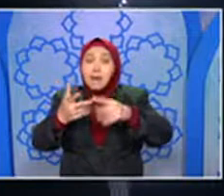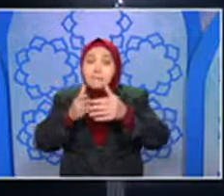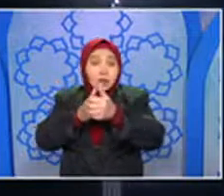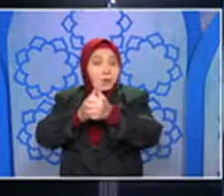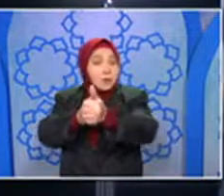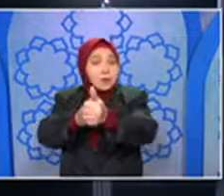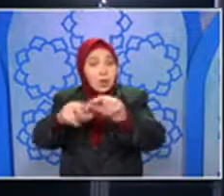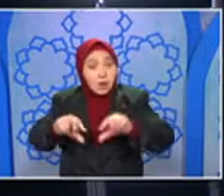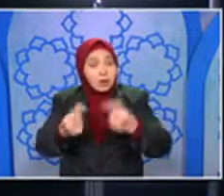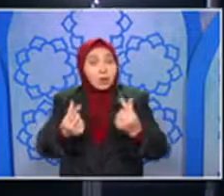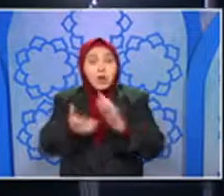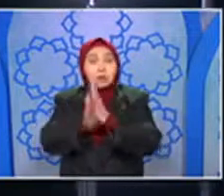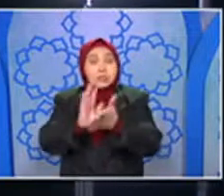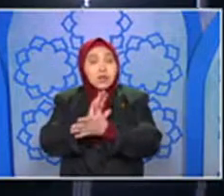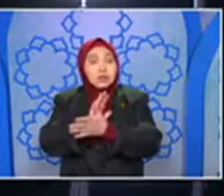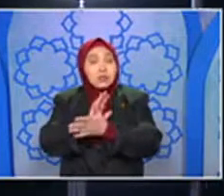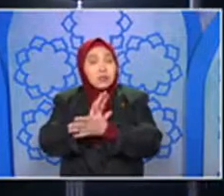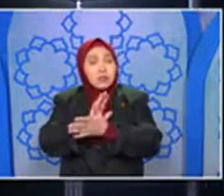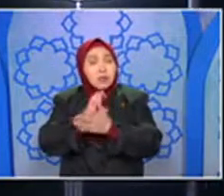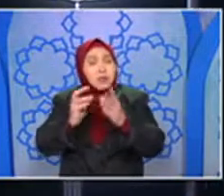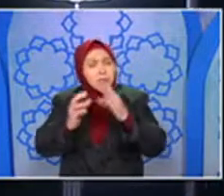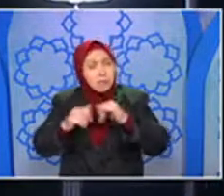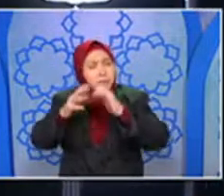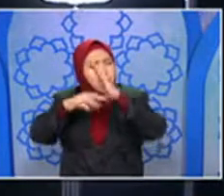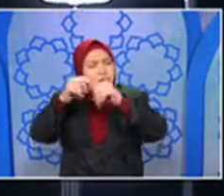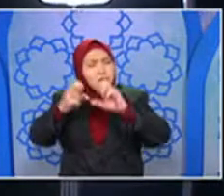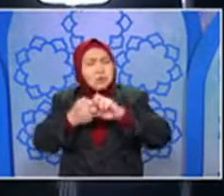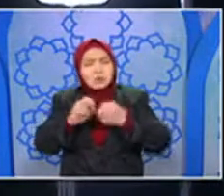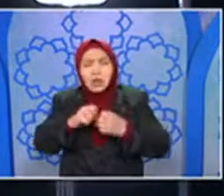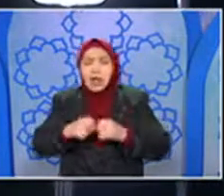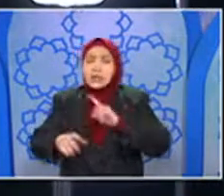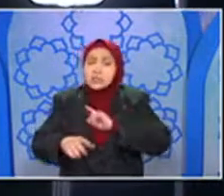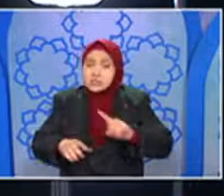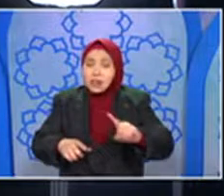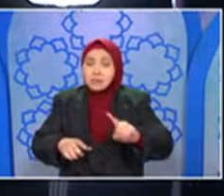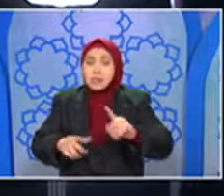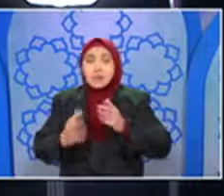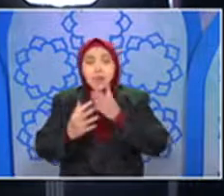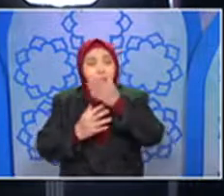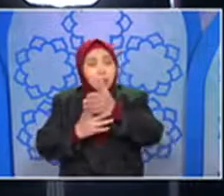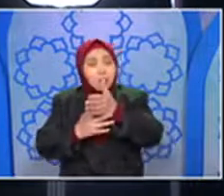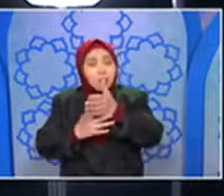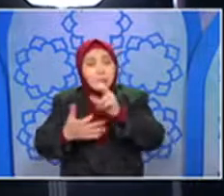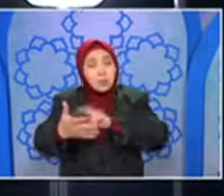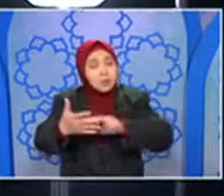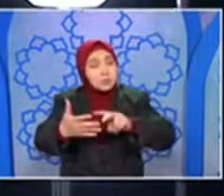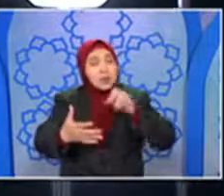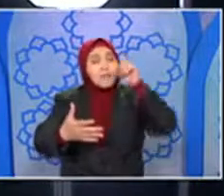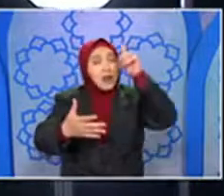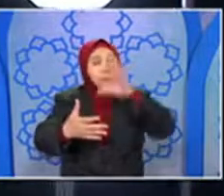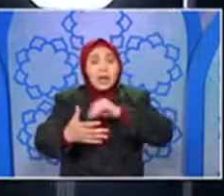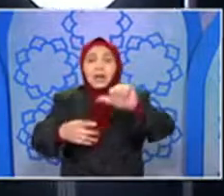berpedomankan Al-Quran sebagai solusi dalam membina ekosistem Islam melalui baca, faham dan